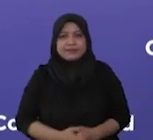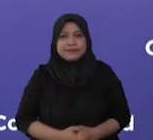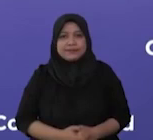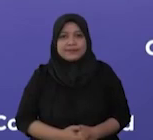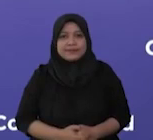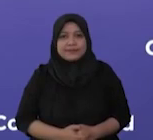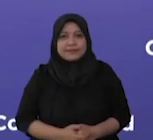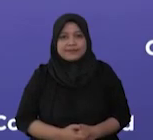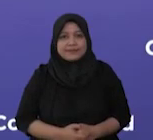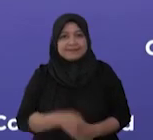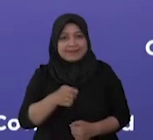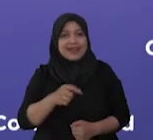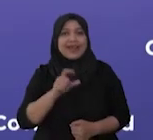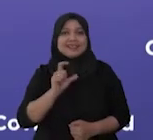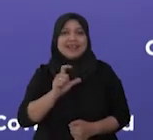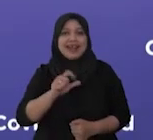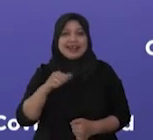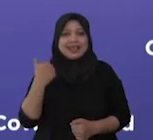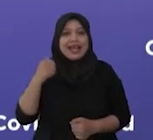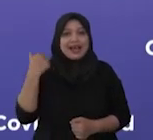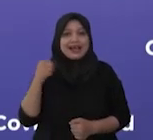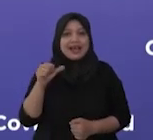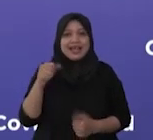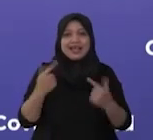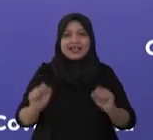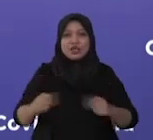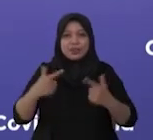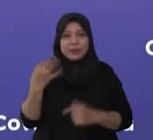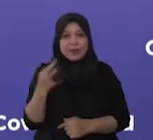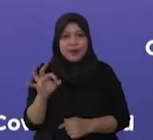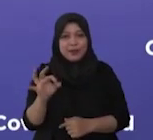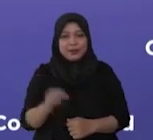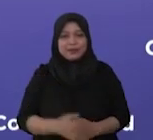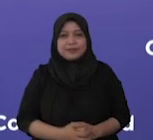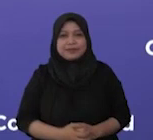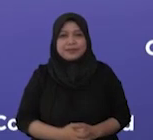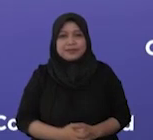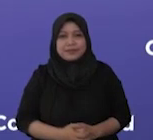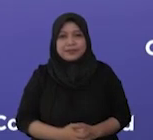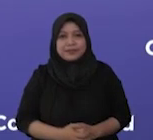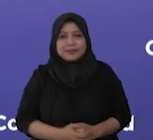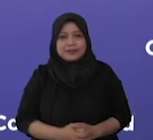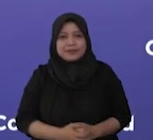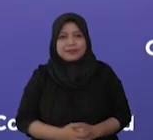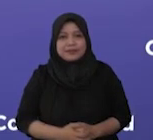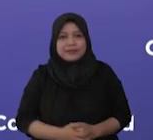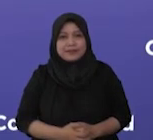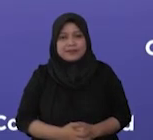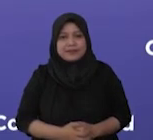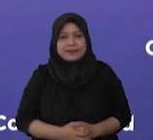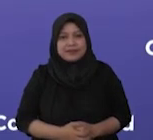yang kita sebut sebagai pola kehidupan yang baru saudara-saudara ini harus kita laksanakan